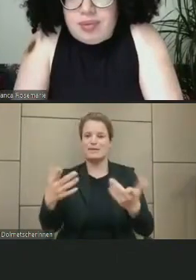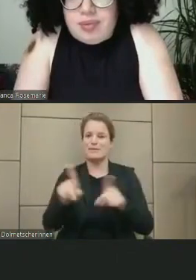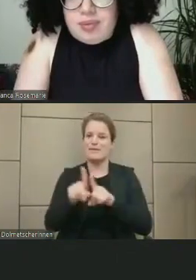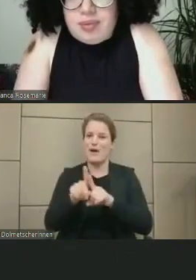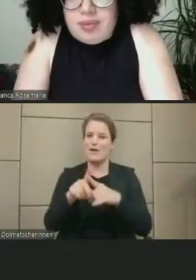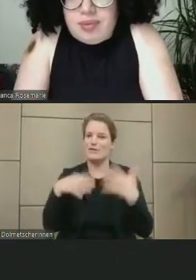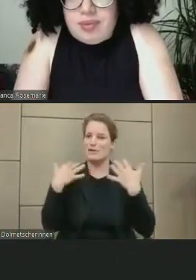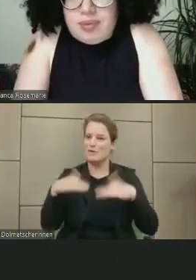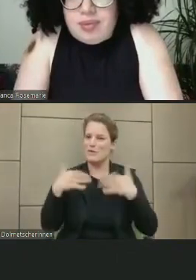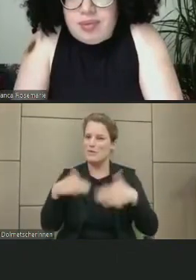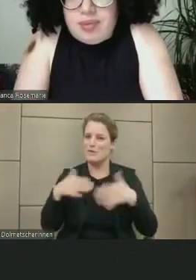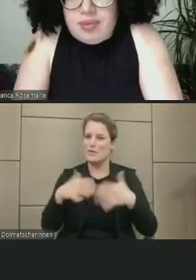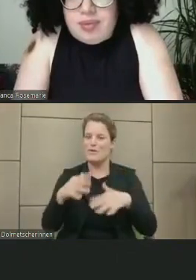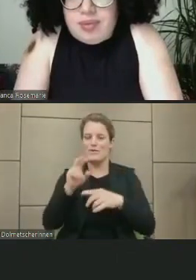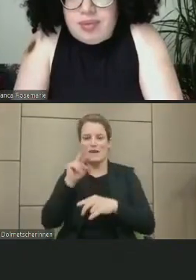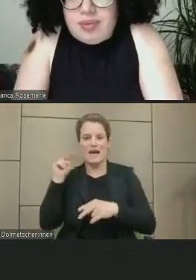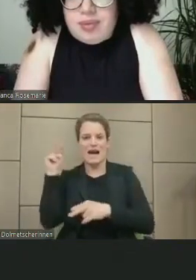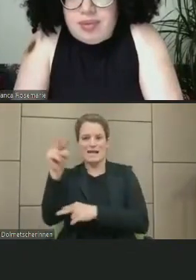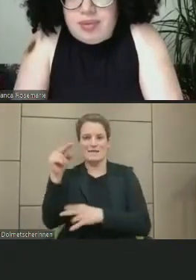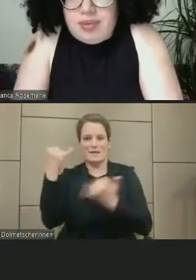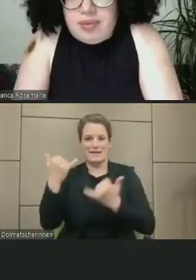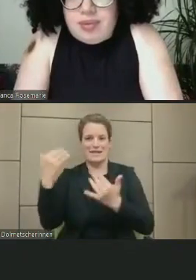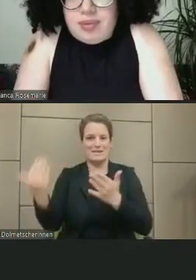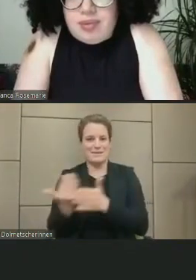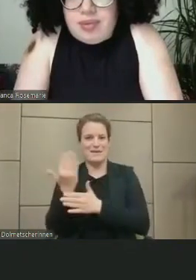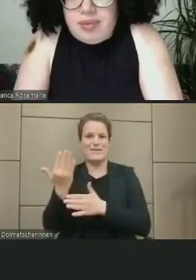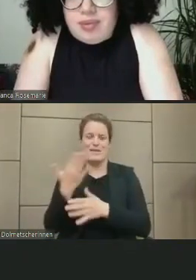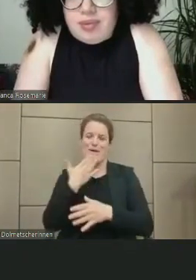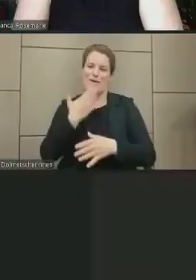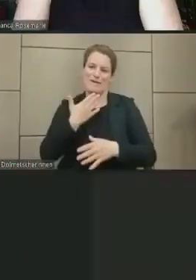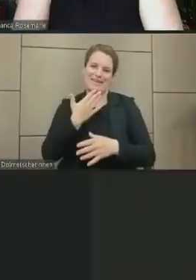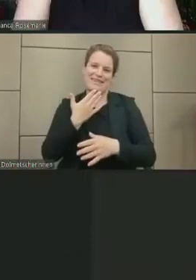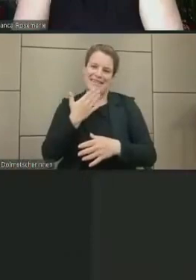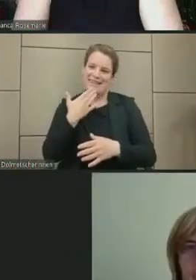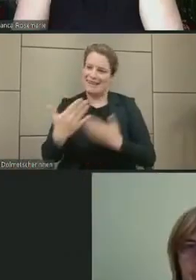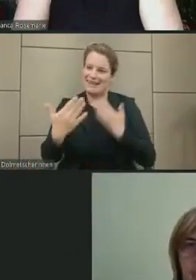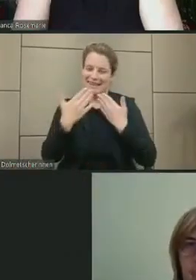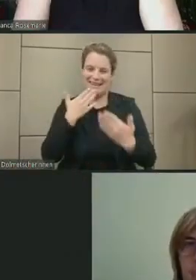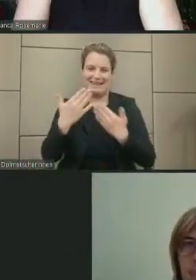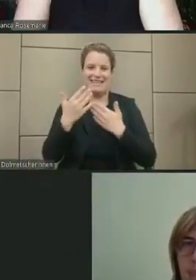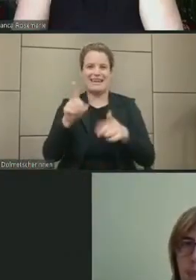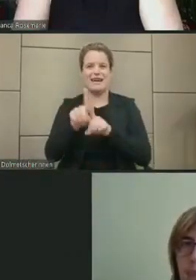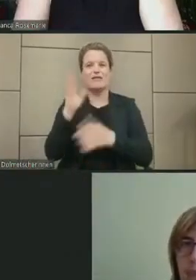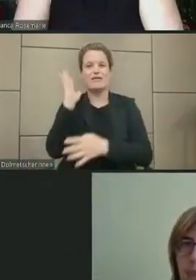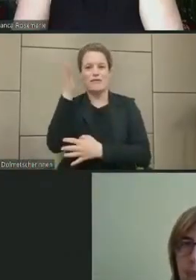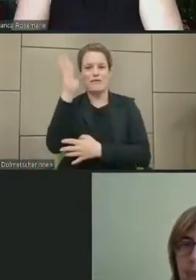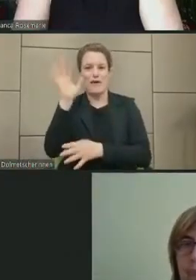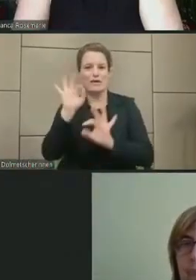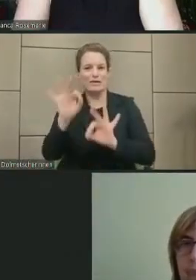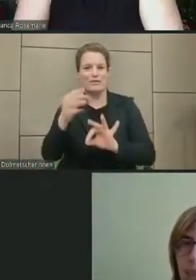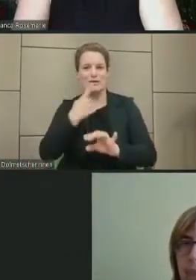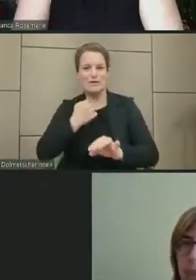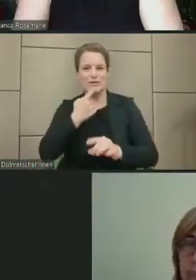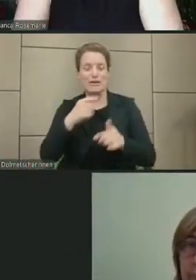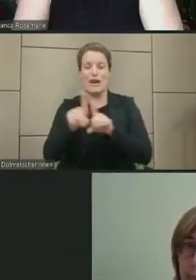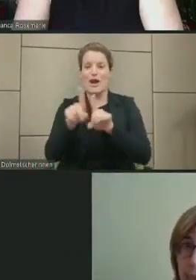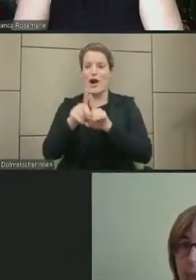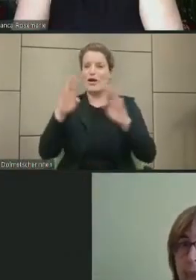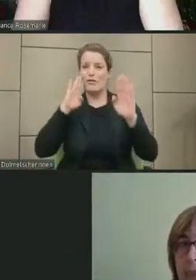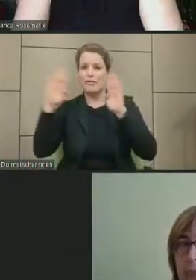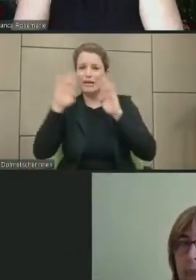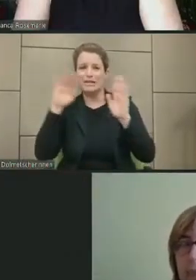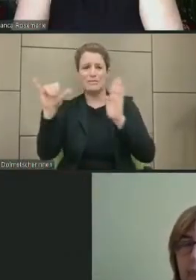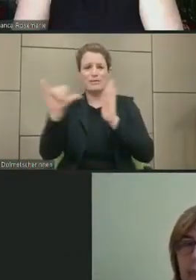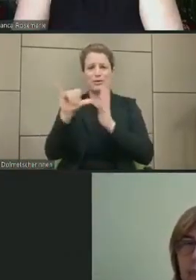Aspekt für unsere Konferenz jetzt geworden seid. Und mir hat der Vortrag sehr, sehr gut gefallen und auch auf Social Media, also auf Facebook und auf